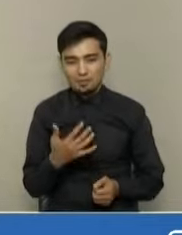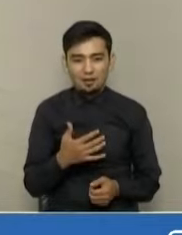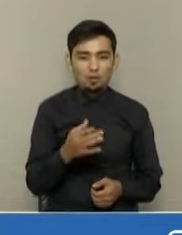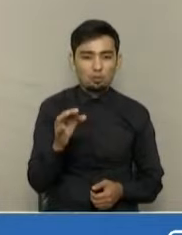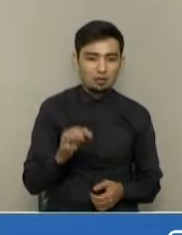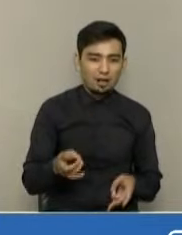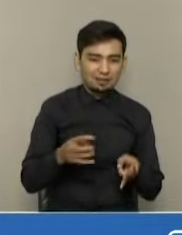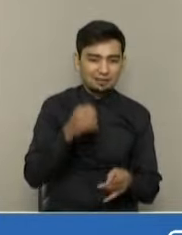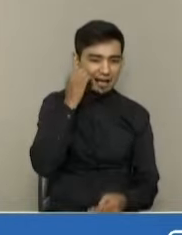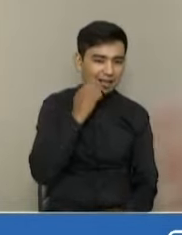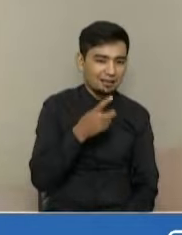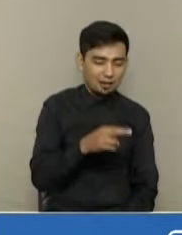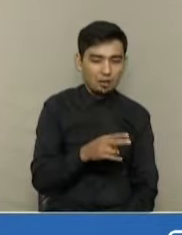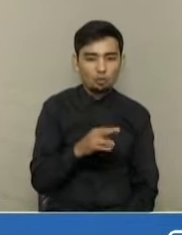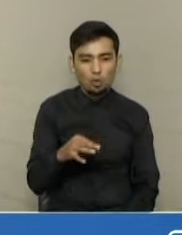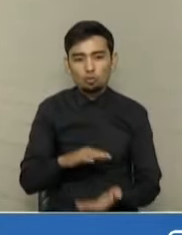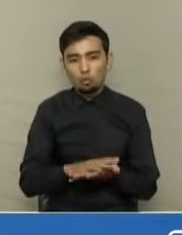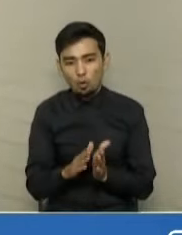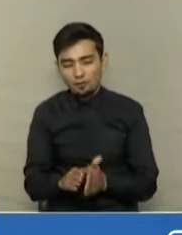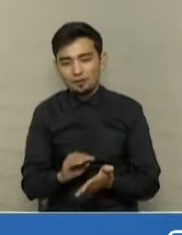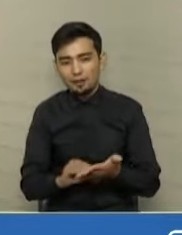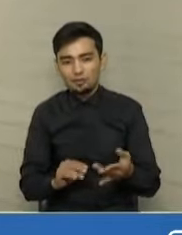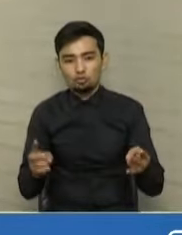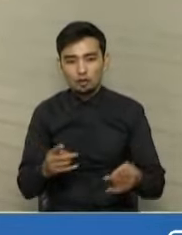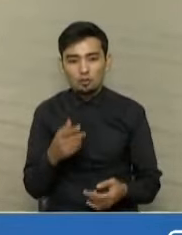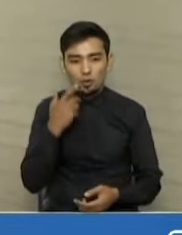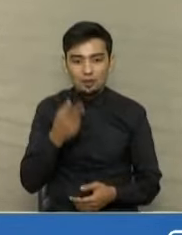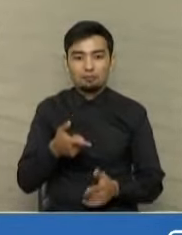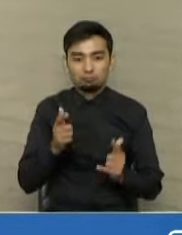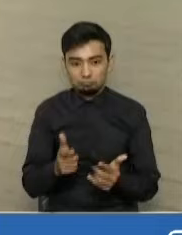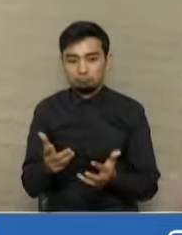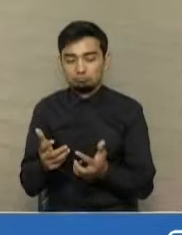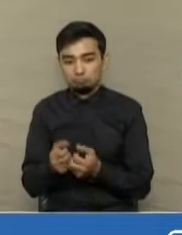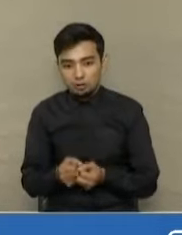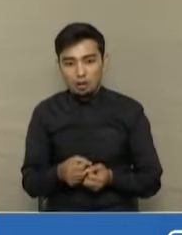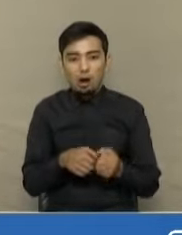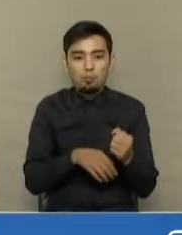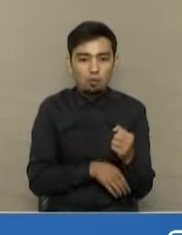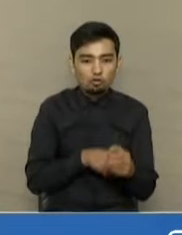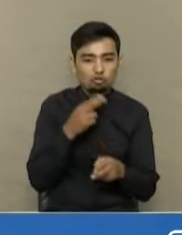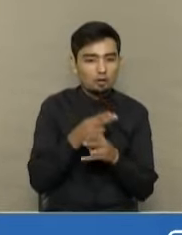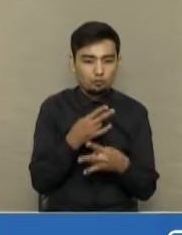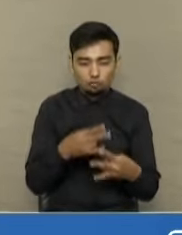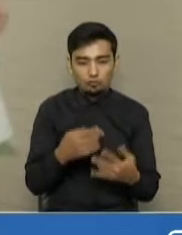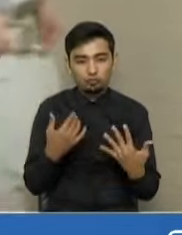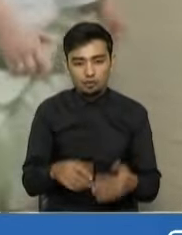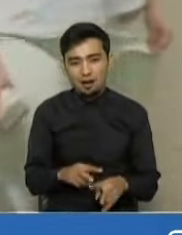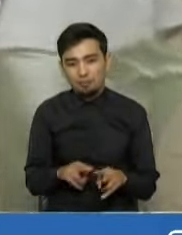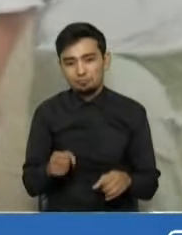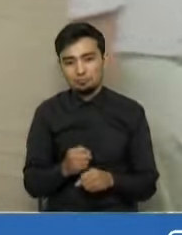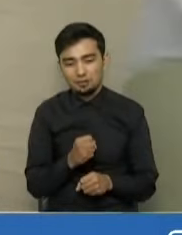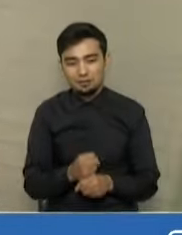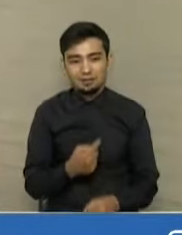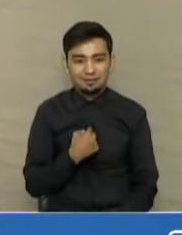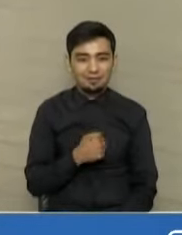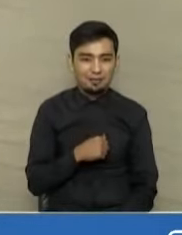останется. Бірақ договорда жазып, например, ты берешь, ты согласен, потом претензия болмасын. Вот как-то вот такой. Мне на